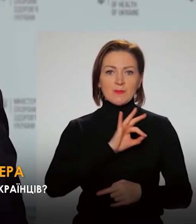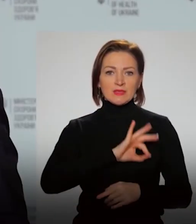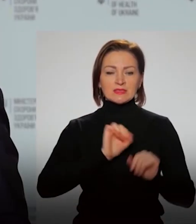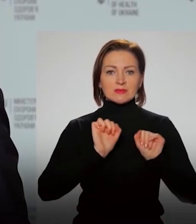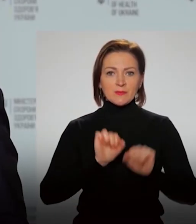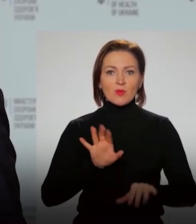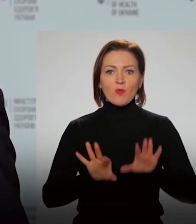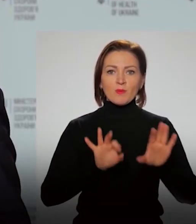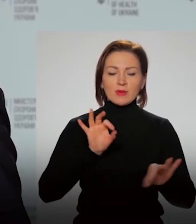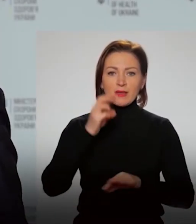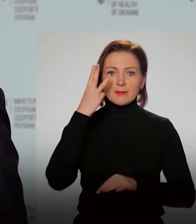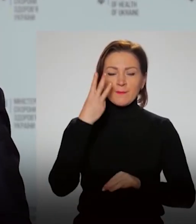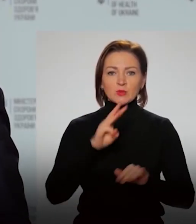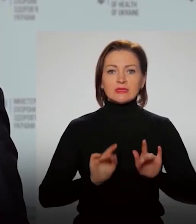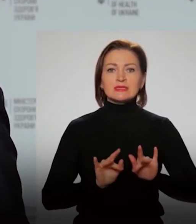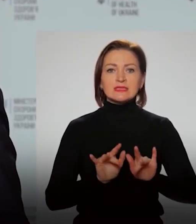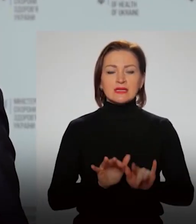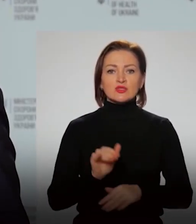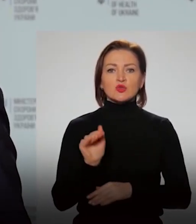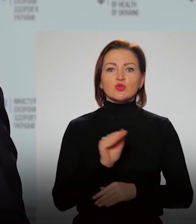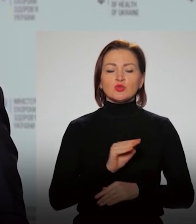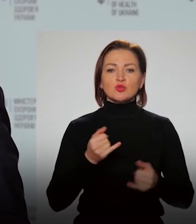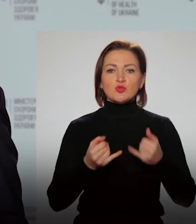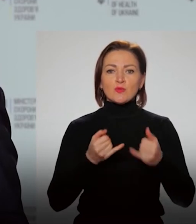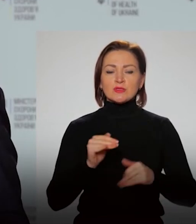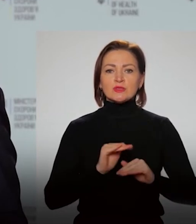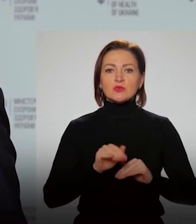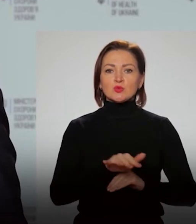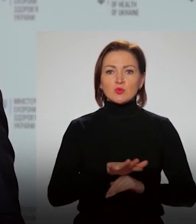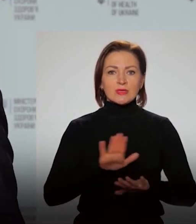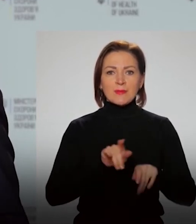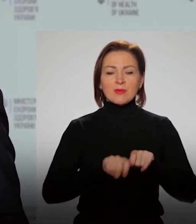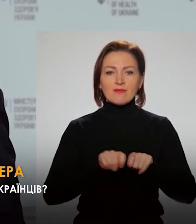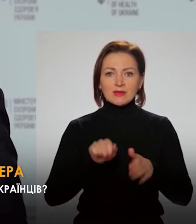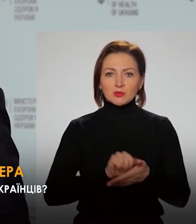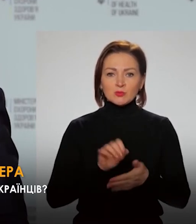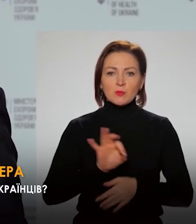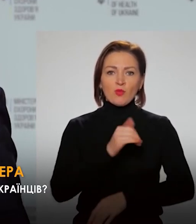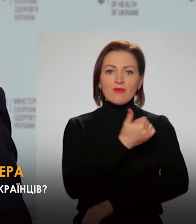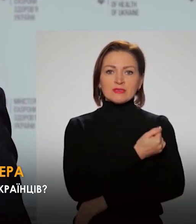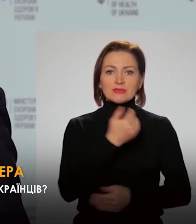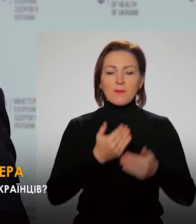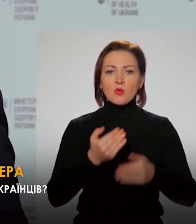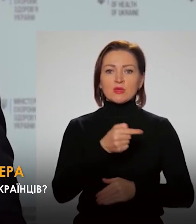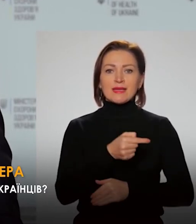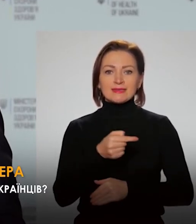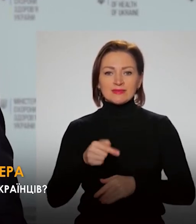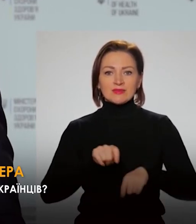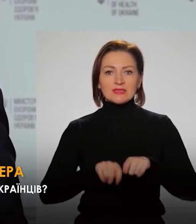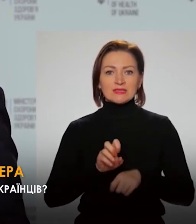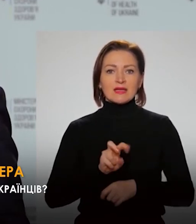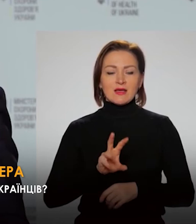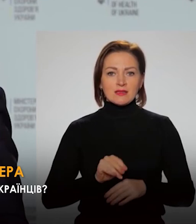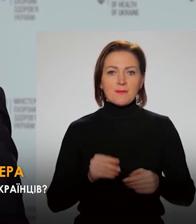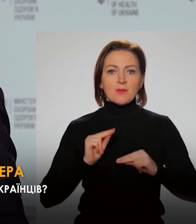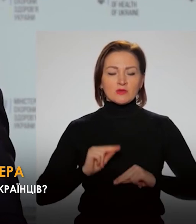обирати моделі діяльності у жовтій зоні, не перевіряти документи про вакцинацію або негативний тест, але працювати відповідно